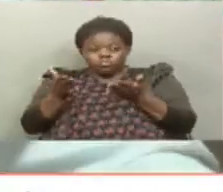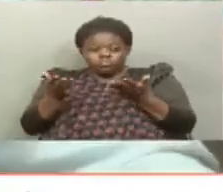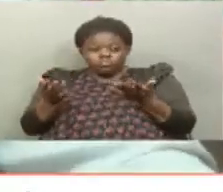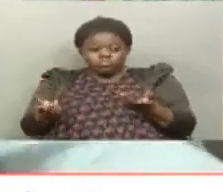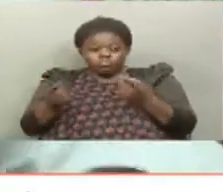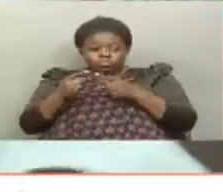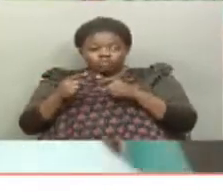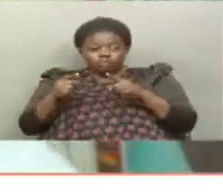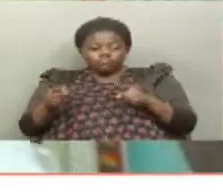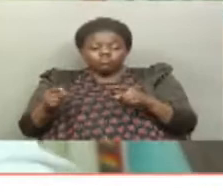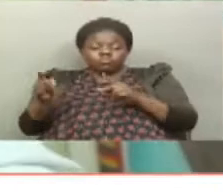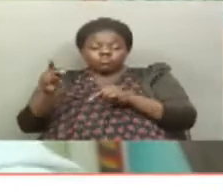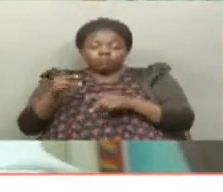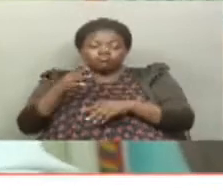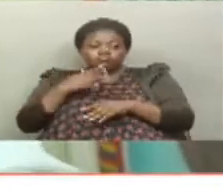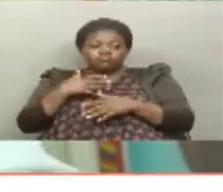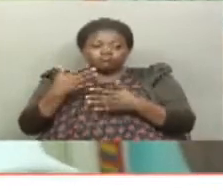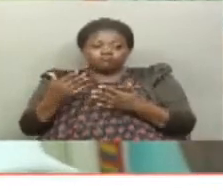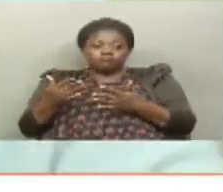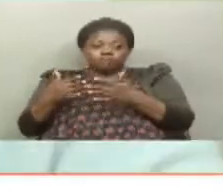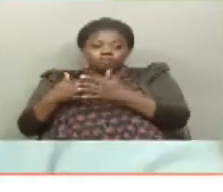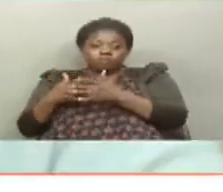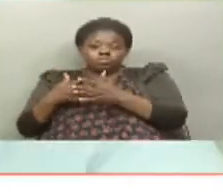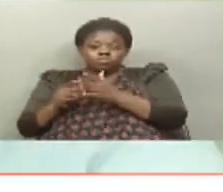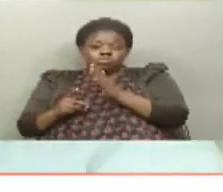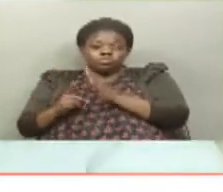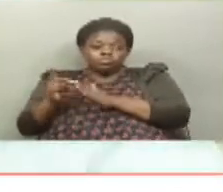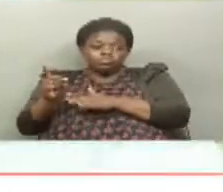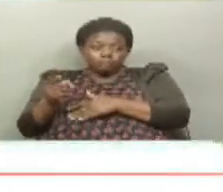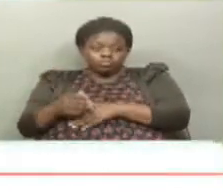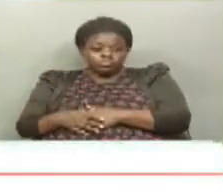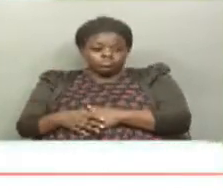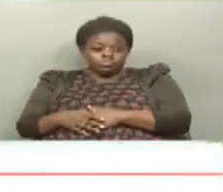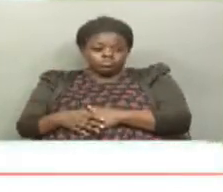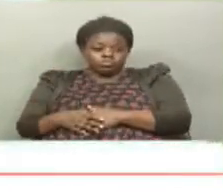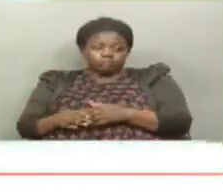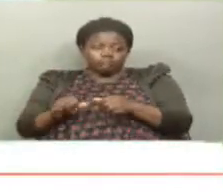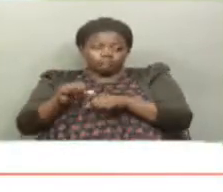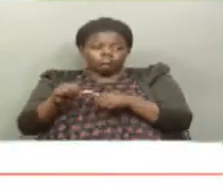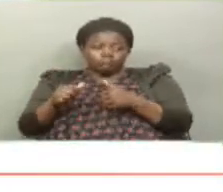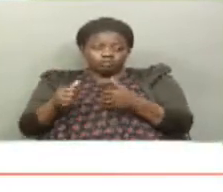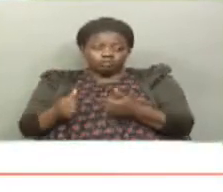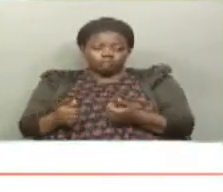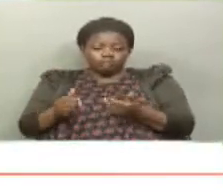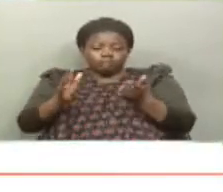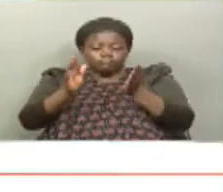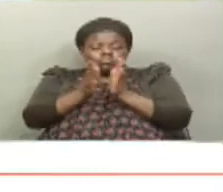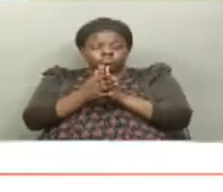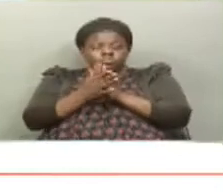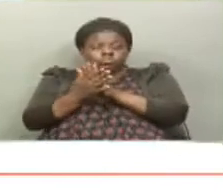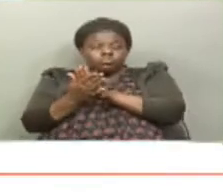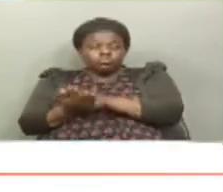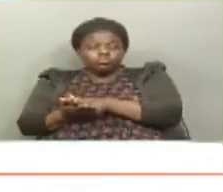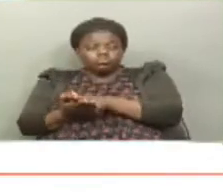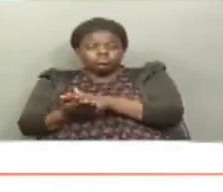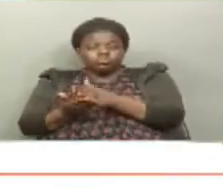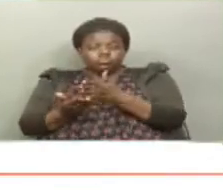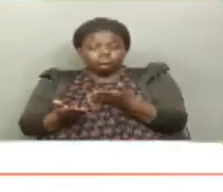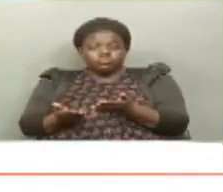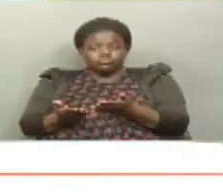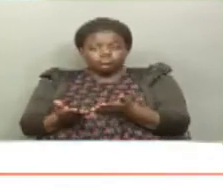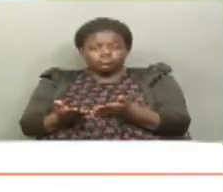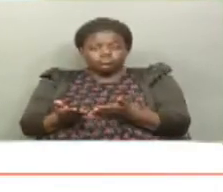wabula olw'abantu abagezaako okwagala okuziza enkulaakulana ekikwatagana n'amalaalo era twakikwasizza Masaka ya State